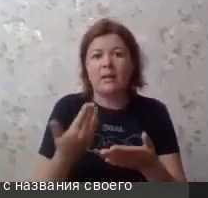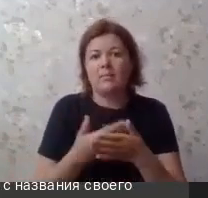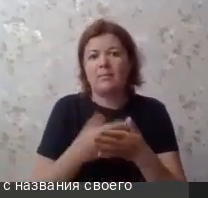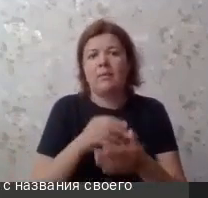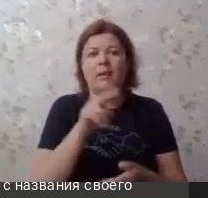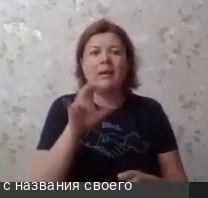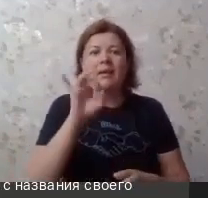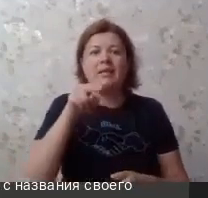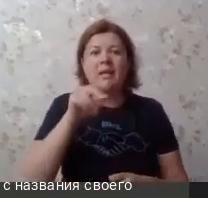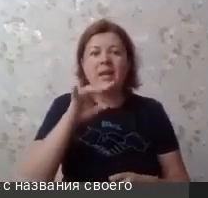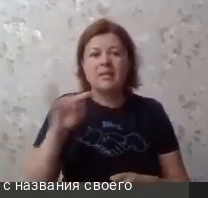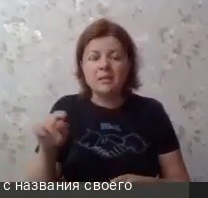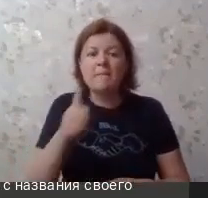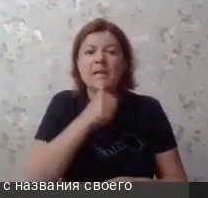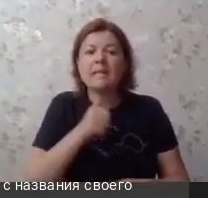пытаются